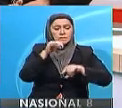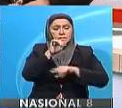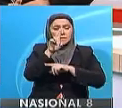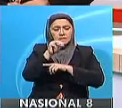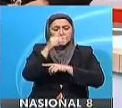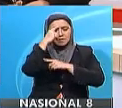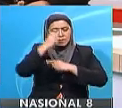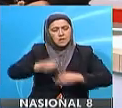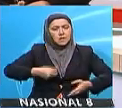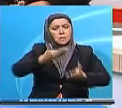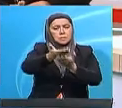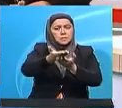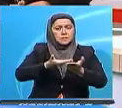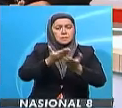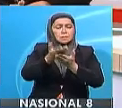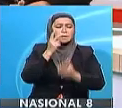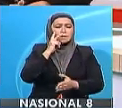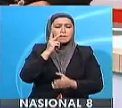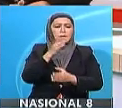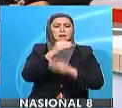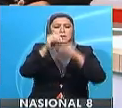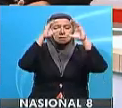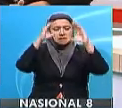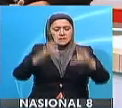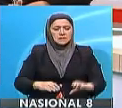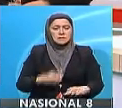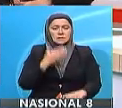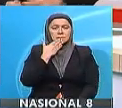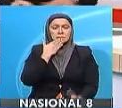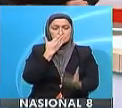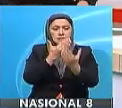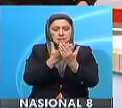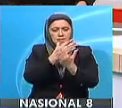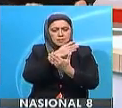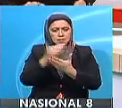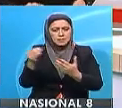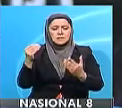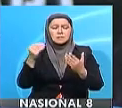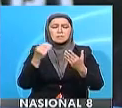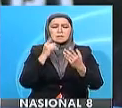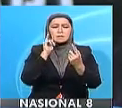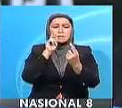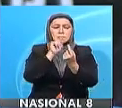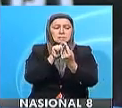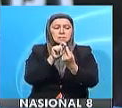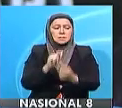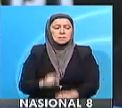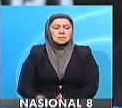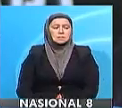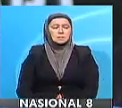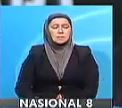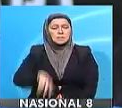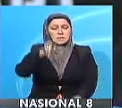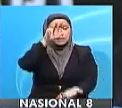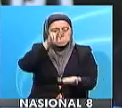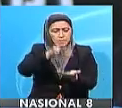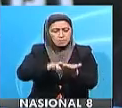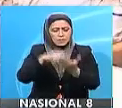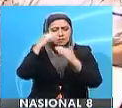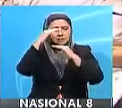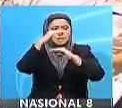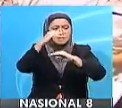pandangan dan cadangan secara realistik dan konstruktif pengesahan di peringkat